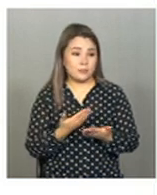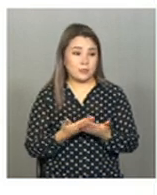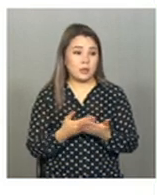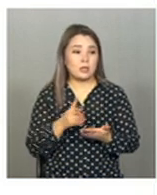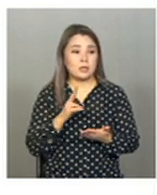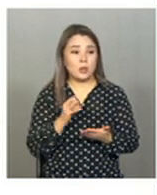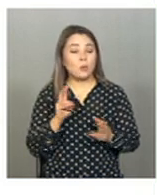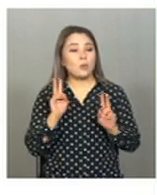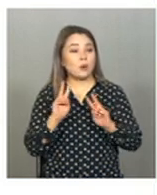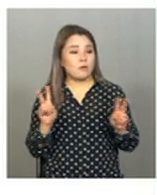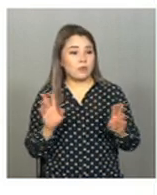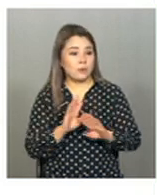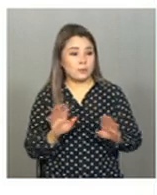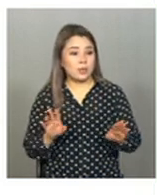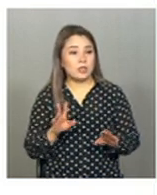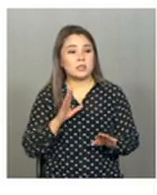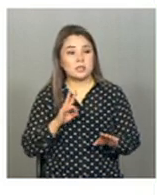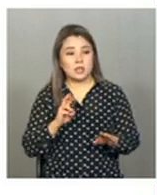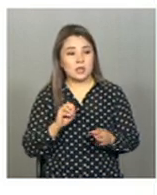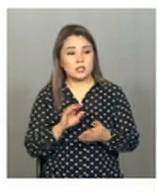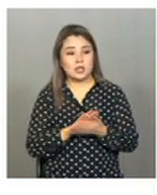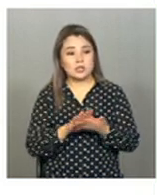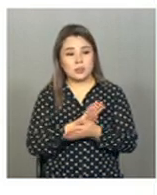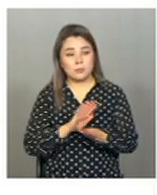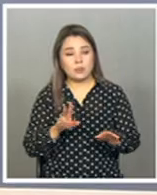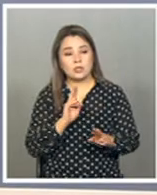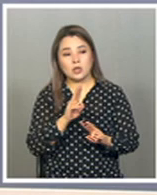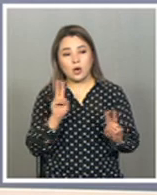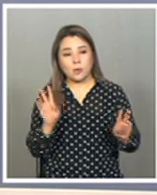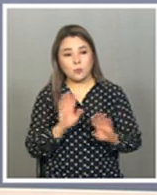кого», «незачем», «никакому».